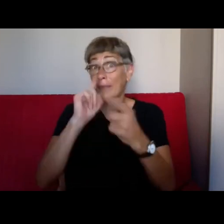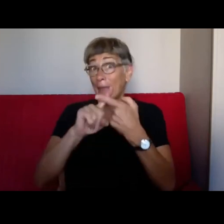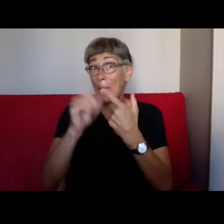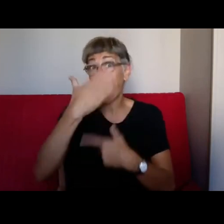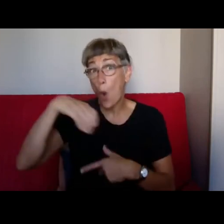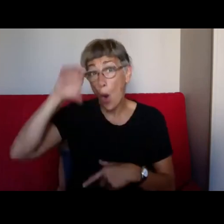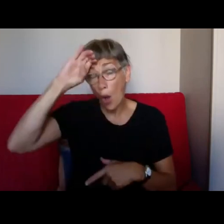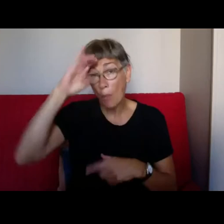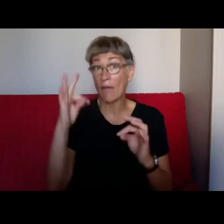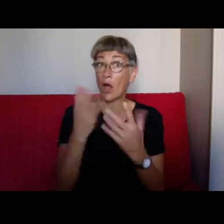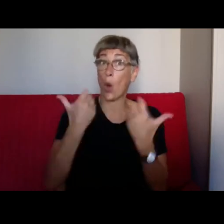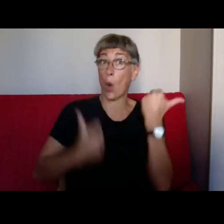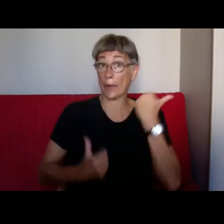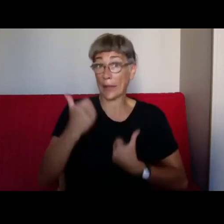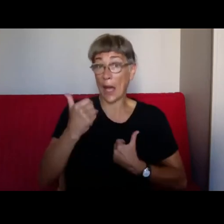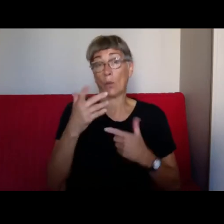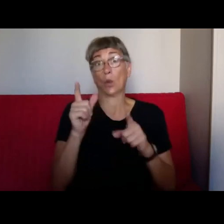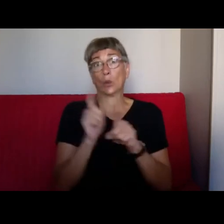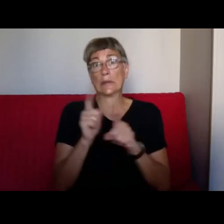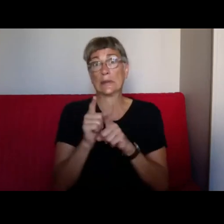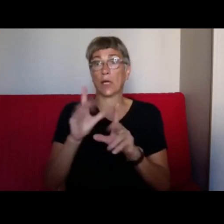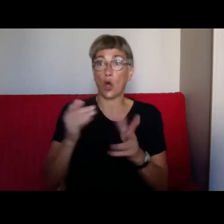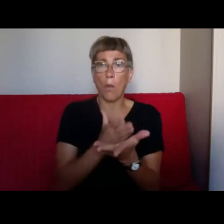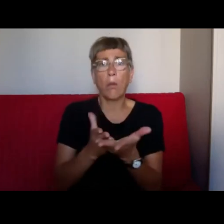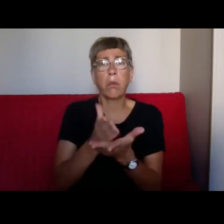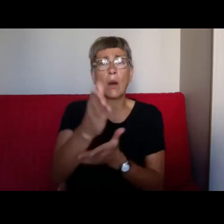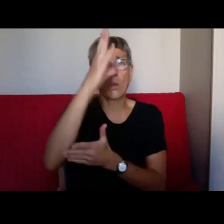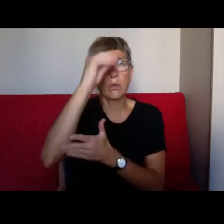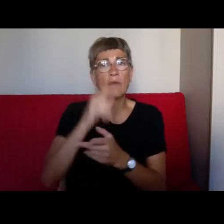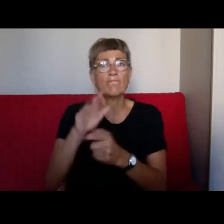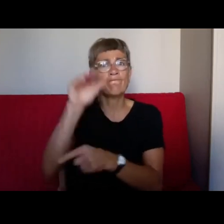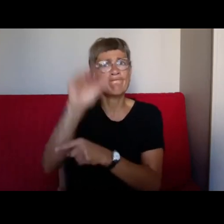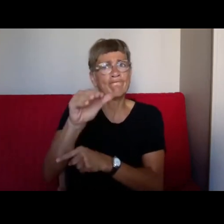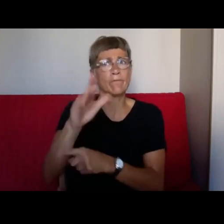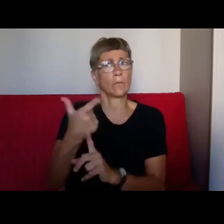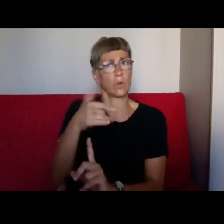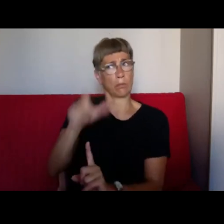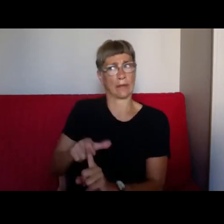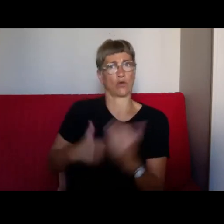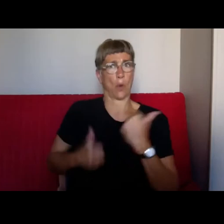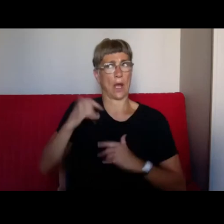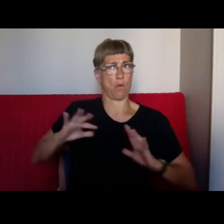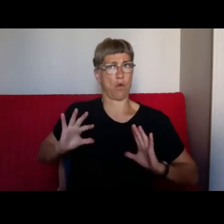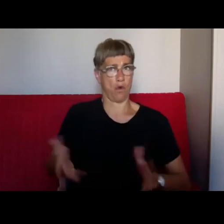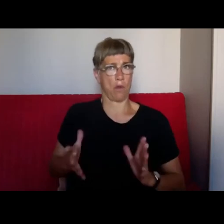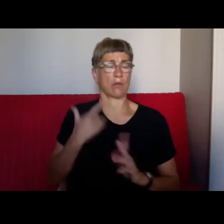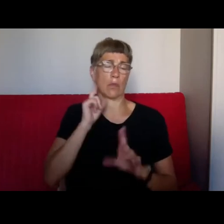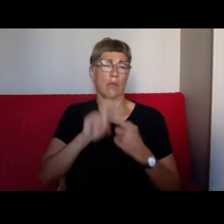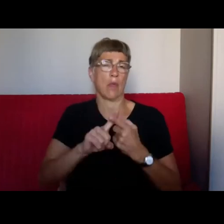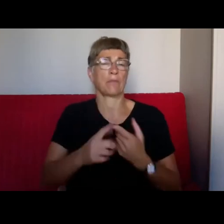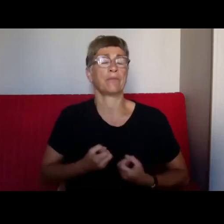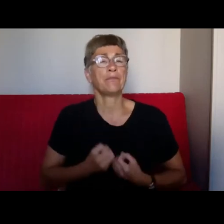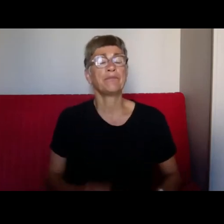handicap et plus particulièrement de la sécurisation des parcours professionnels pour les personnes porteuses d'un handicap. Si on